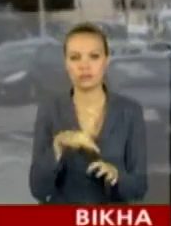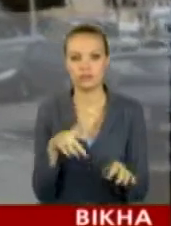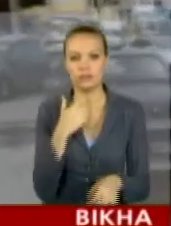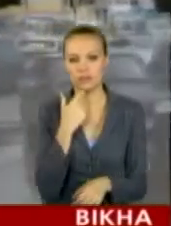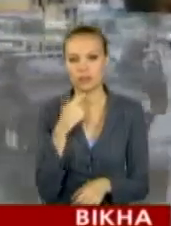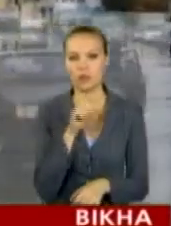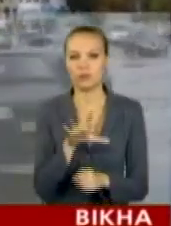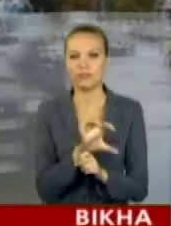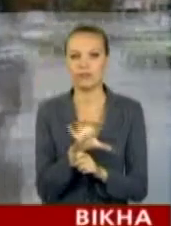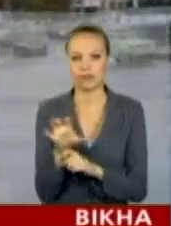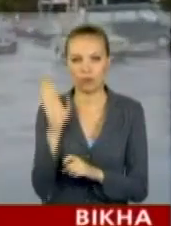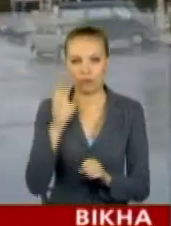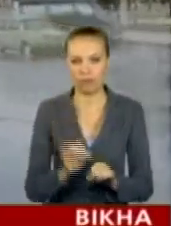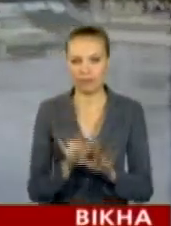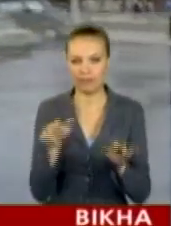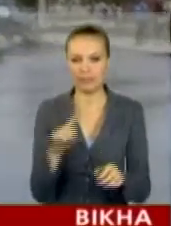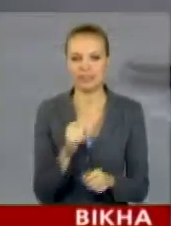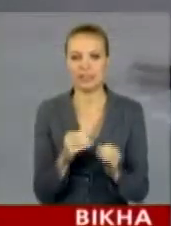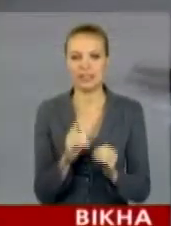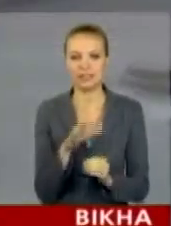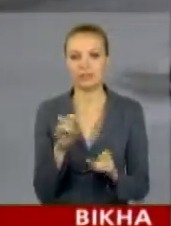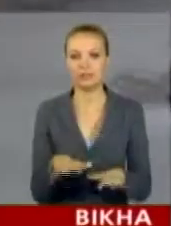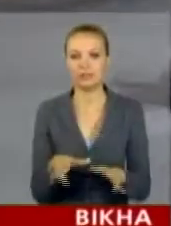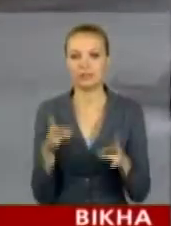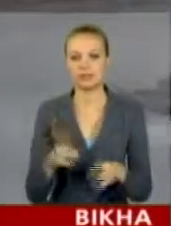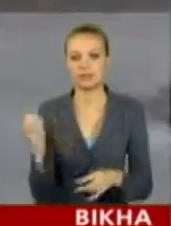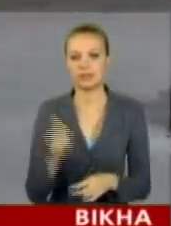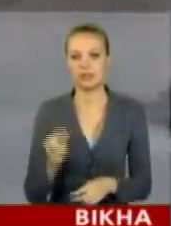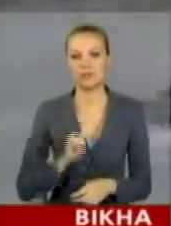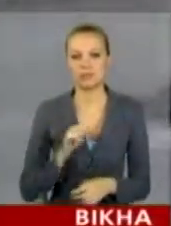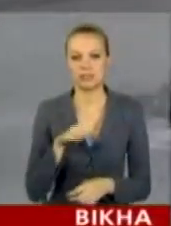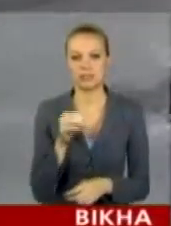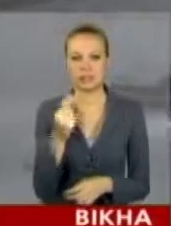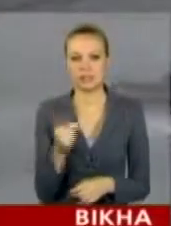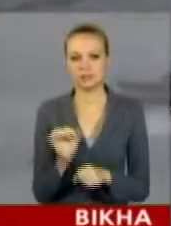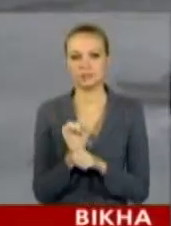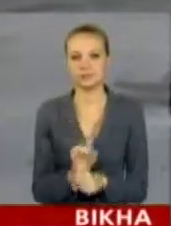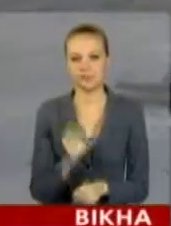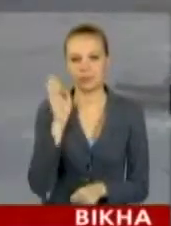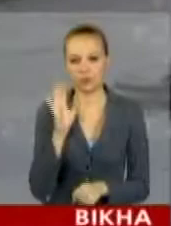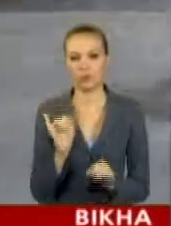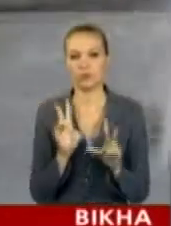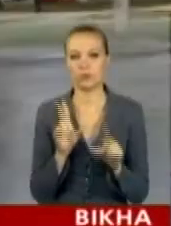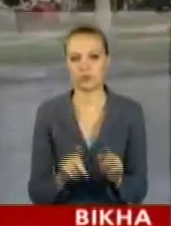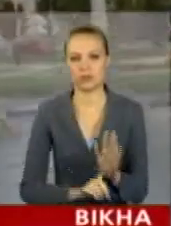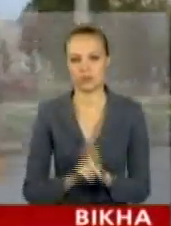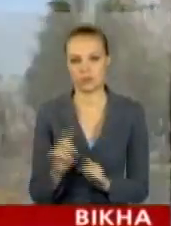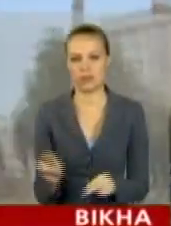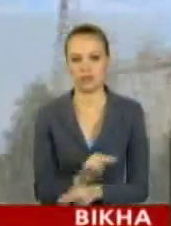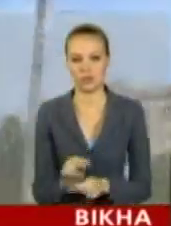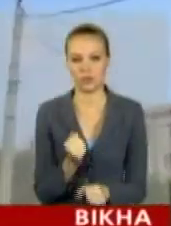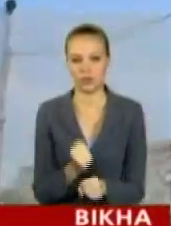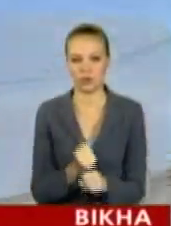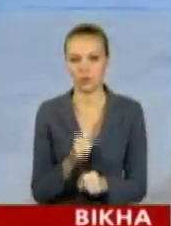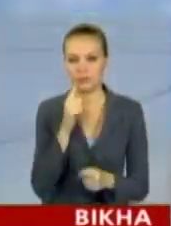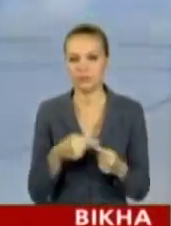люди фотографували гейзери за 10 хвилин на місце пригоди прибули працівники ТЕЦ вони перекрили воду і пообіцяли розпочати ремонтні